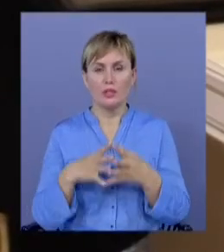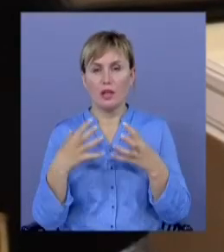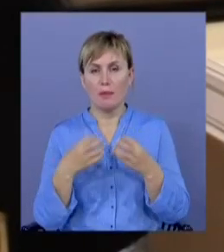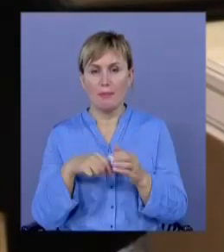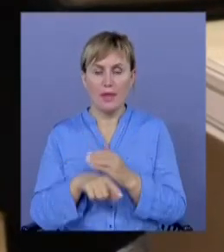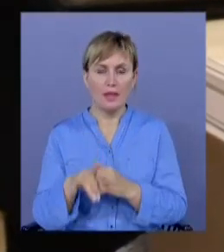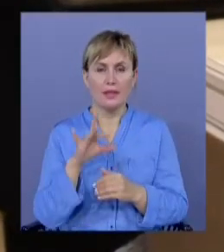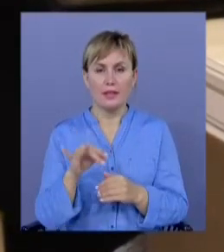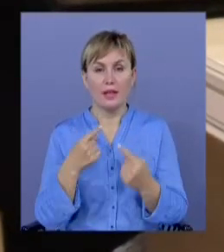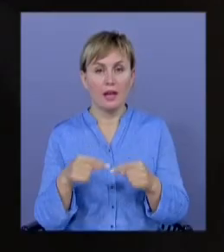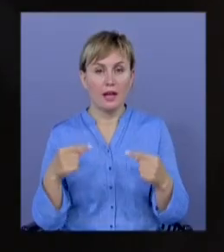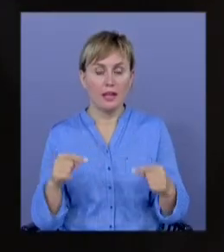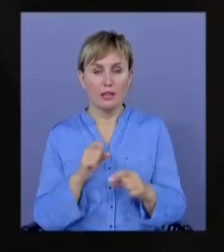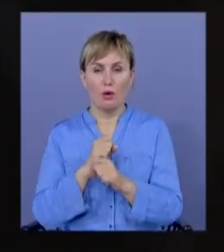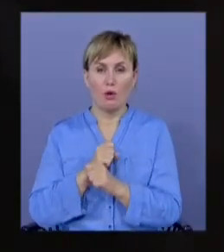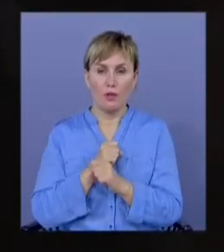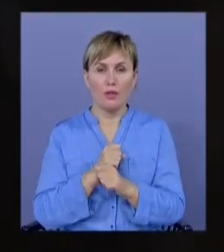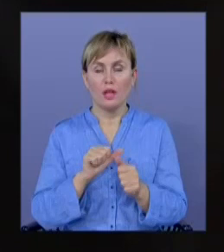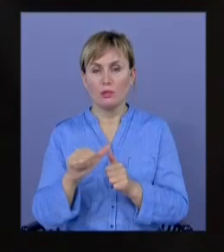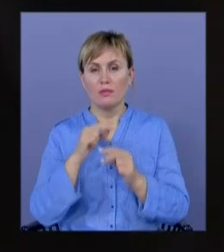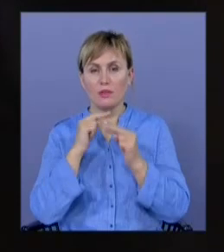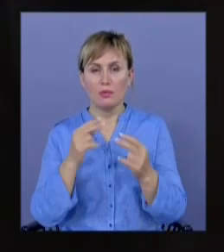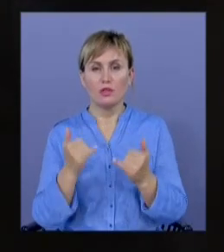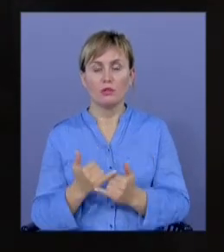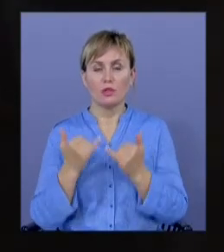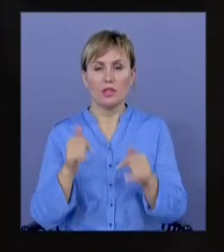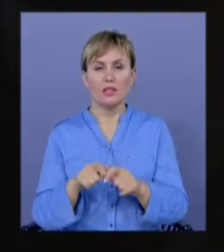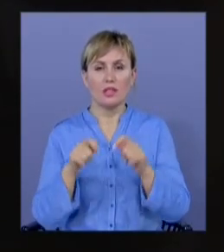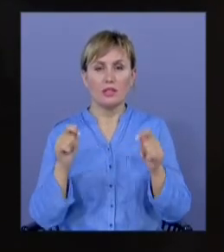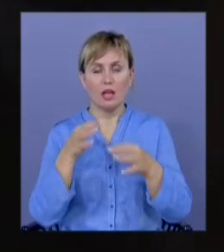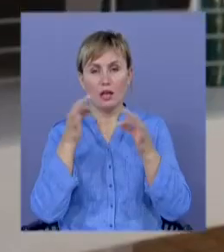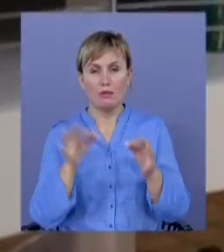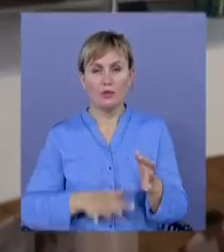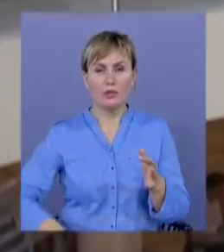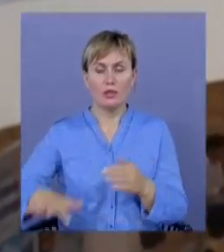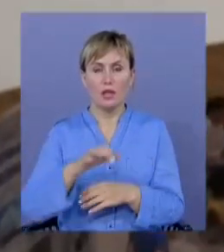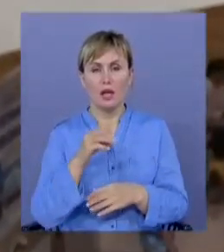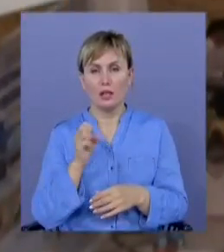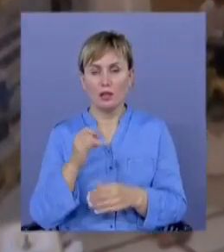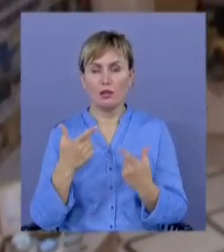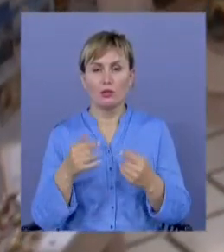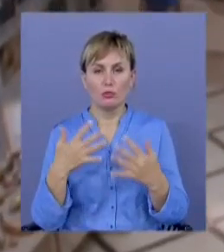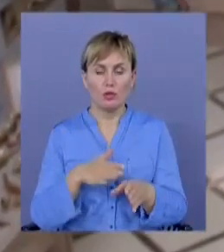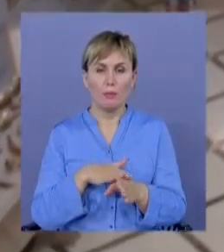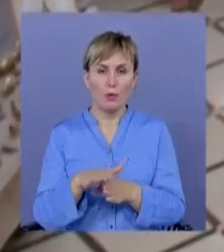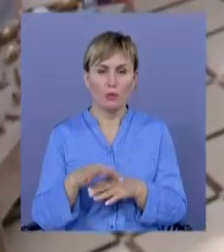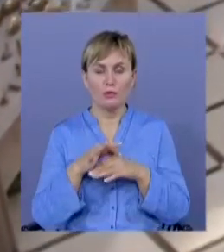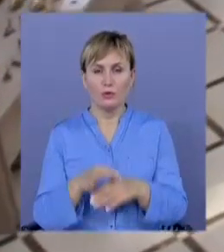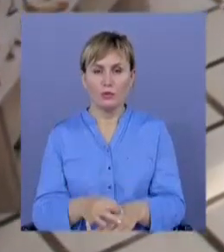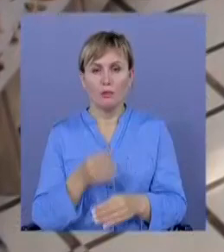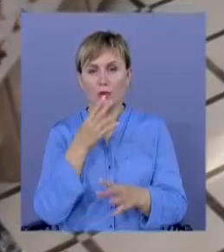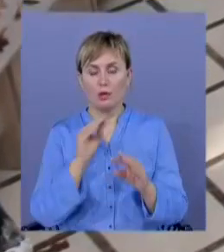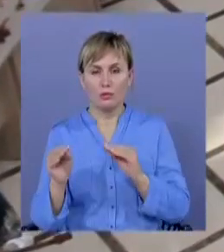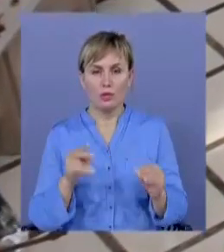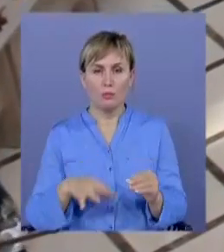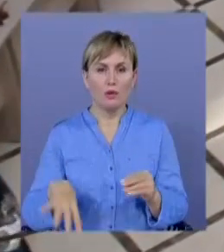и экстремальных видах отдыха. Особое внимание сейчас уделяется созданию комфортной среды в самом Актау, где уже полным ходом идет благоустройство